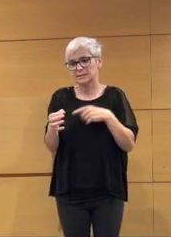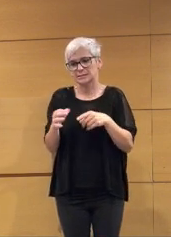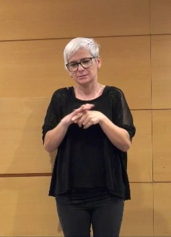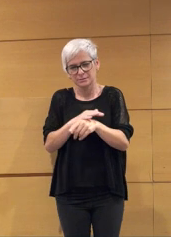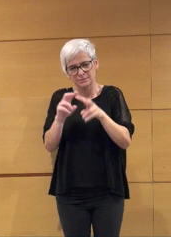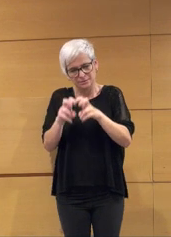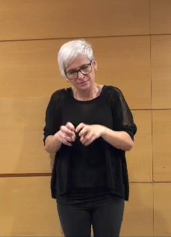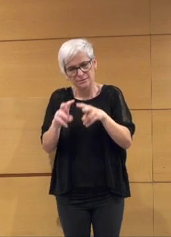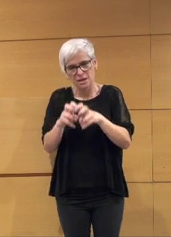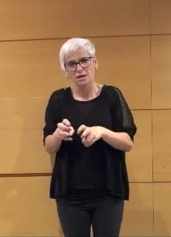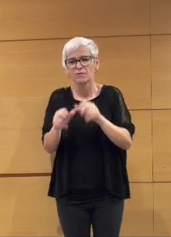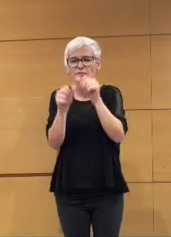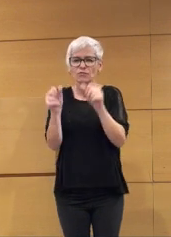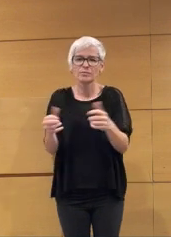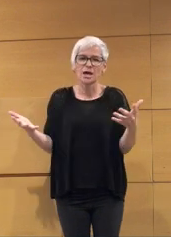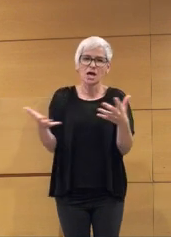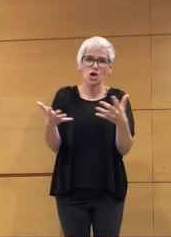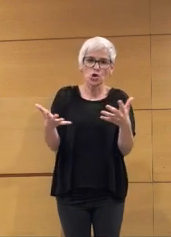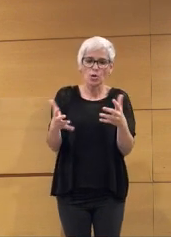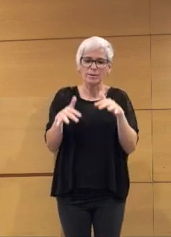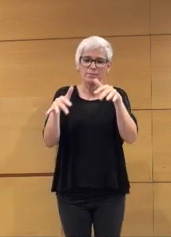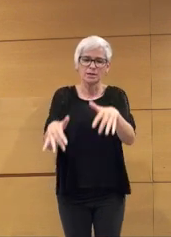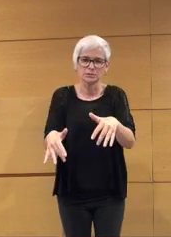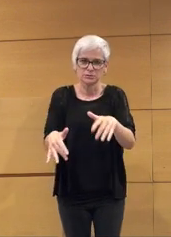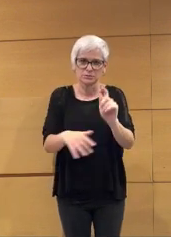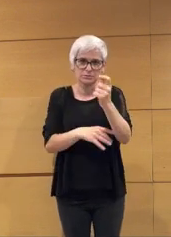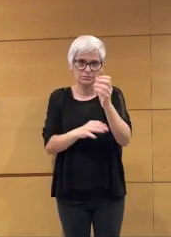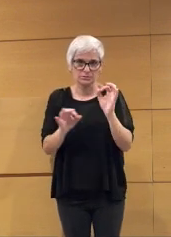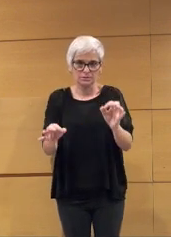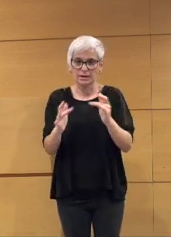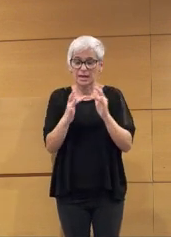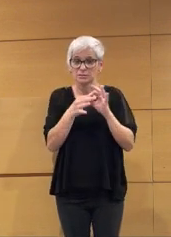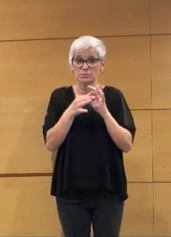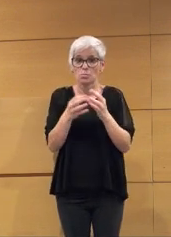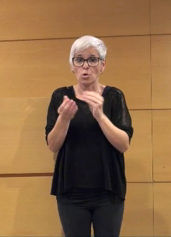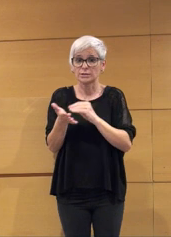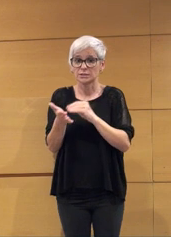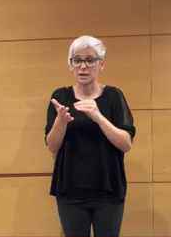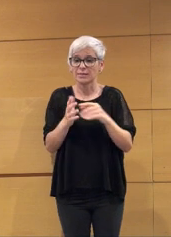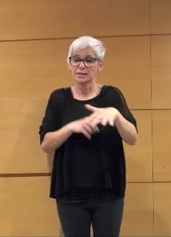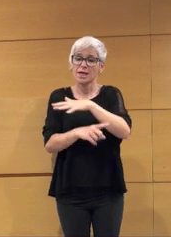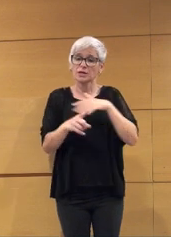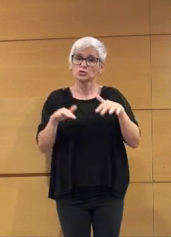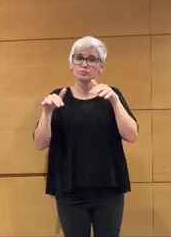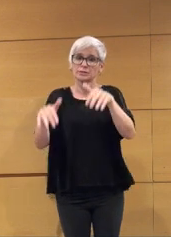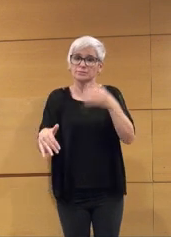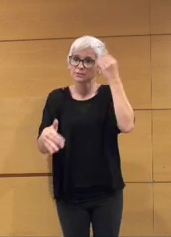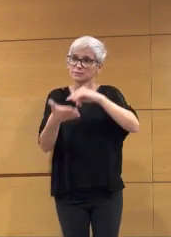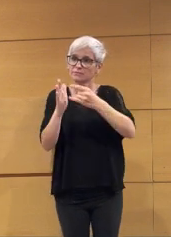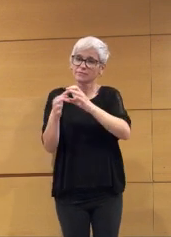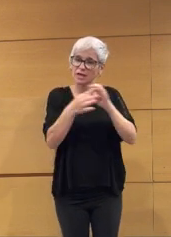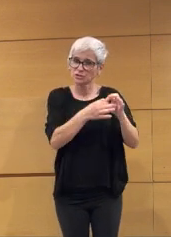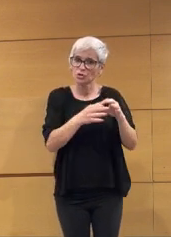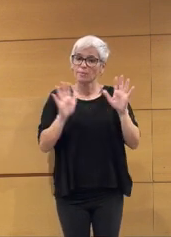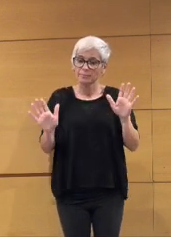explorat formes, no, d'immersió. I relacionem moltes vegades els entorns immersius amb gamificació.